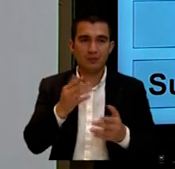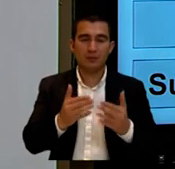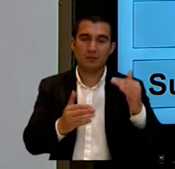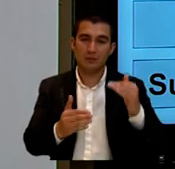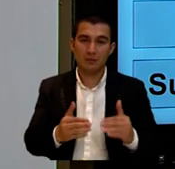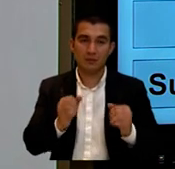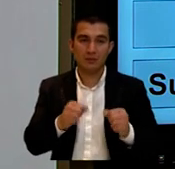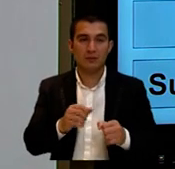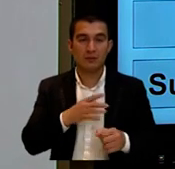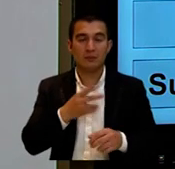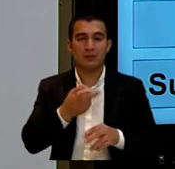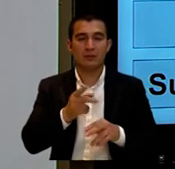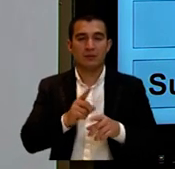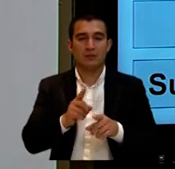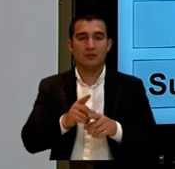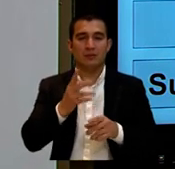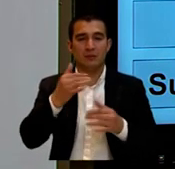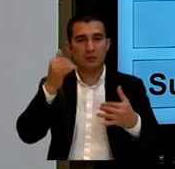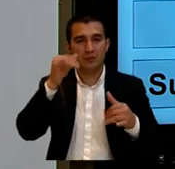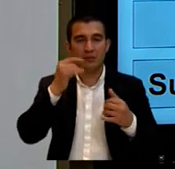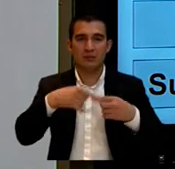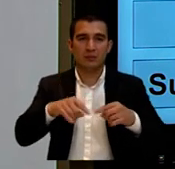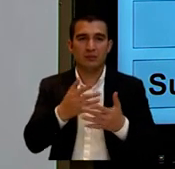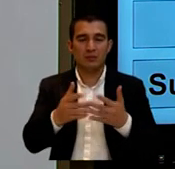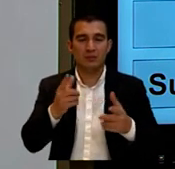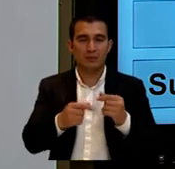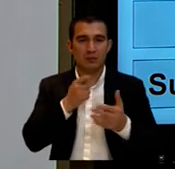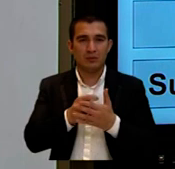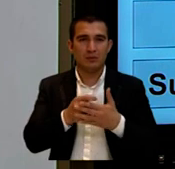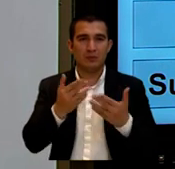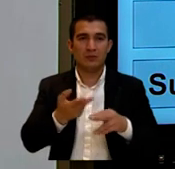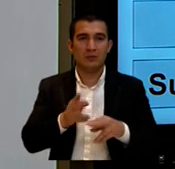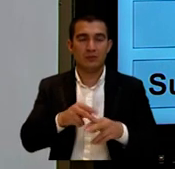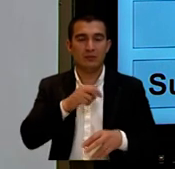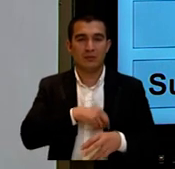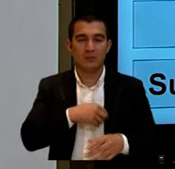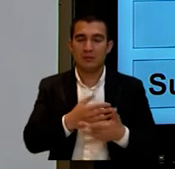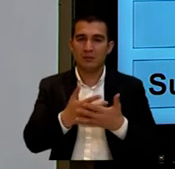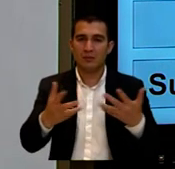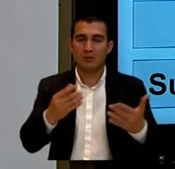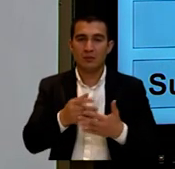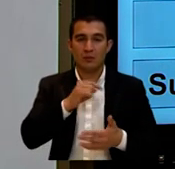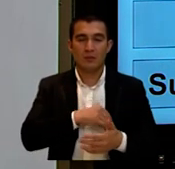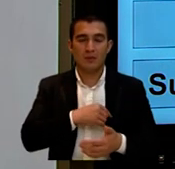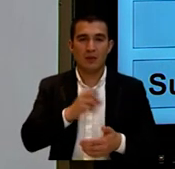нәуіз Өше, этііміздер оű cybersecurityстері аромарфөз болу болу.